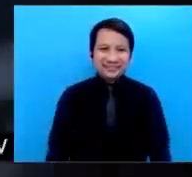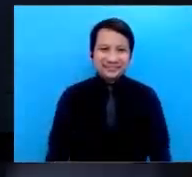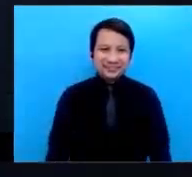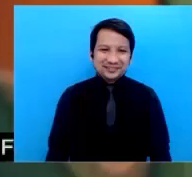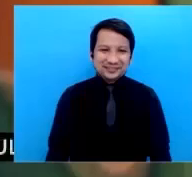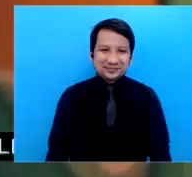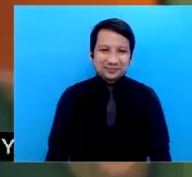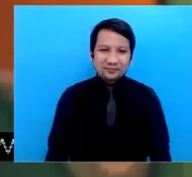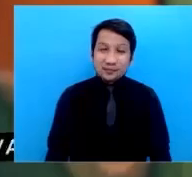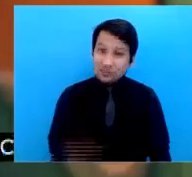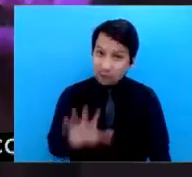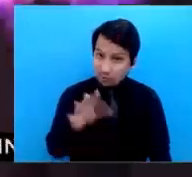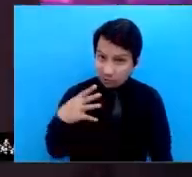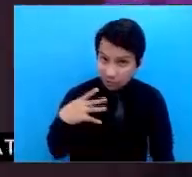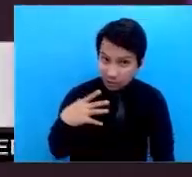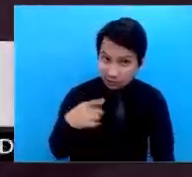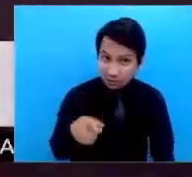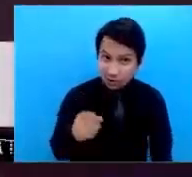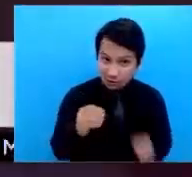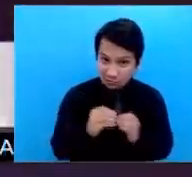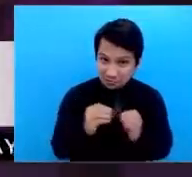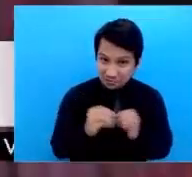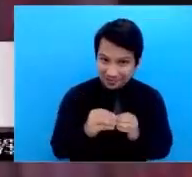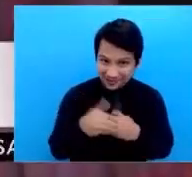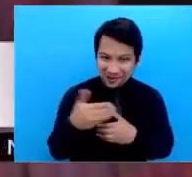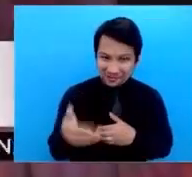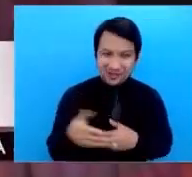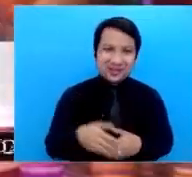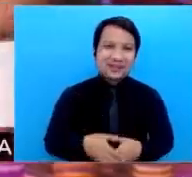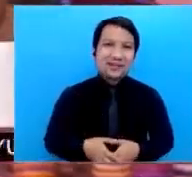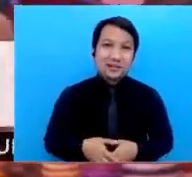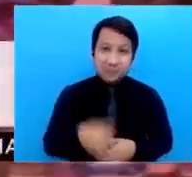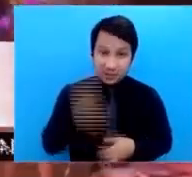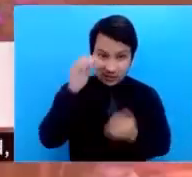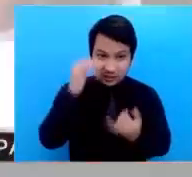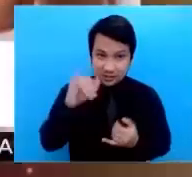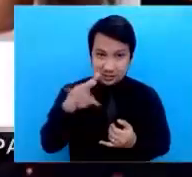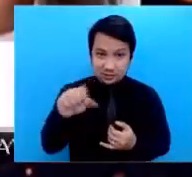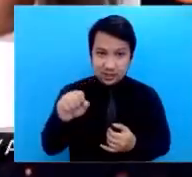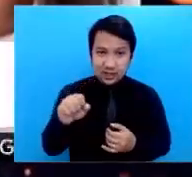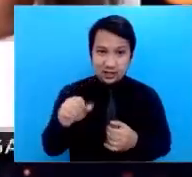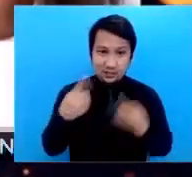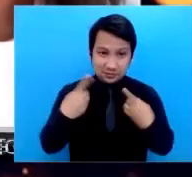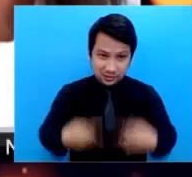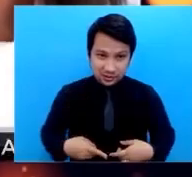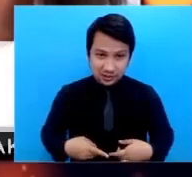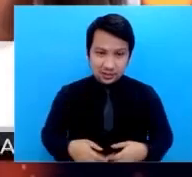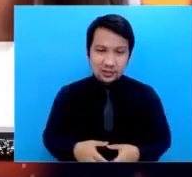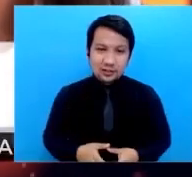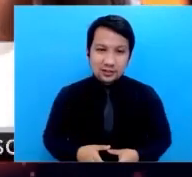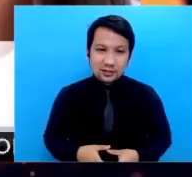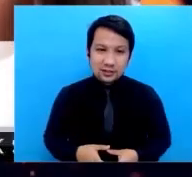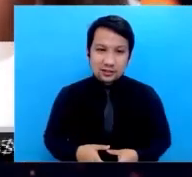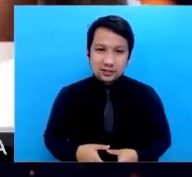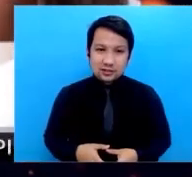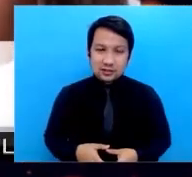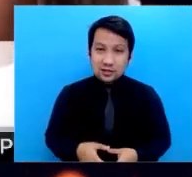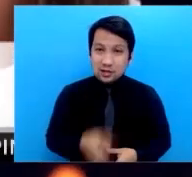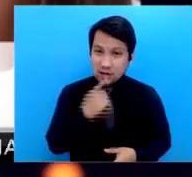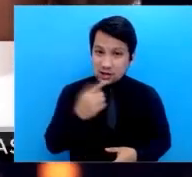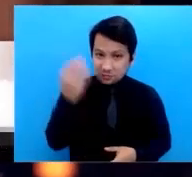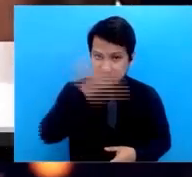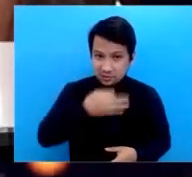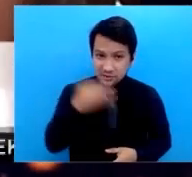But wait, there's more! Isabella cosplay baka mo? Isabella Madrigal, but make her